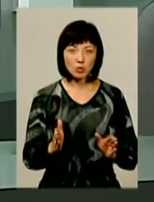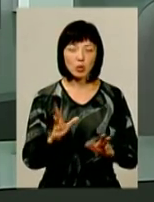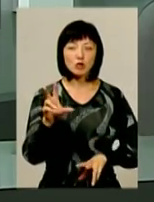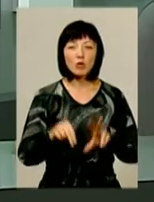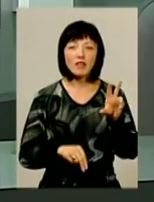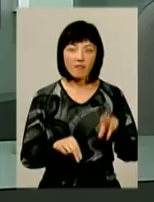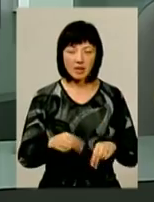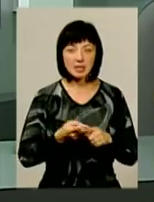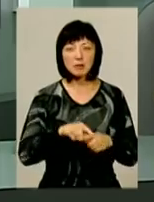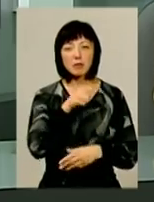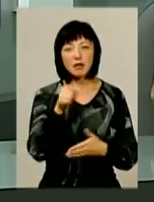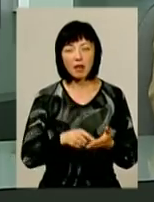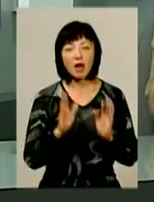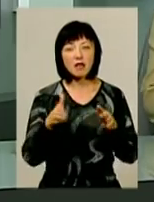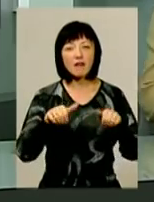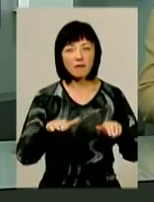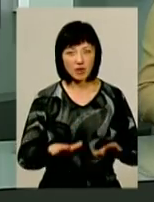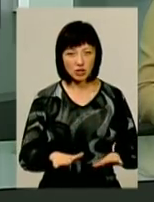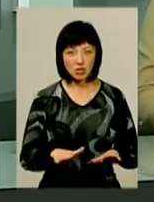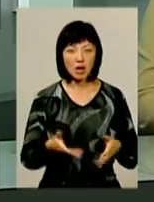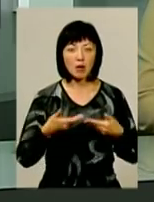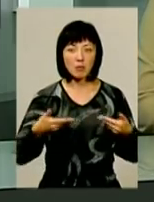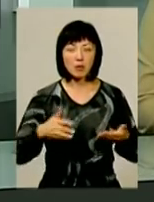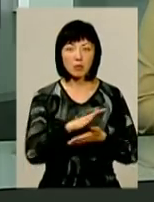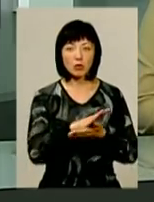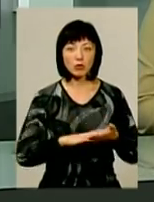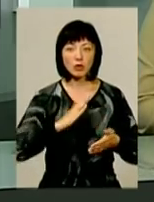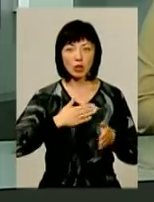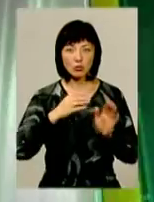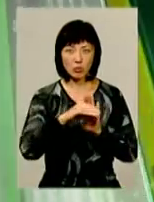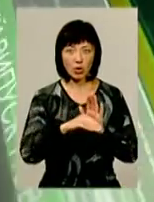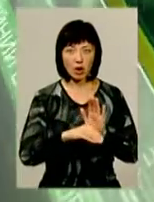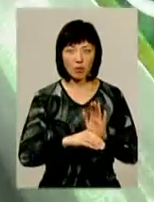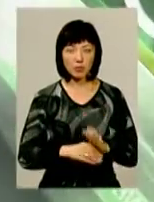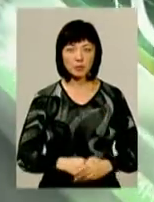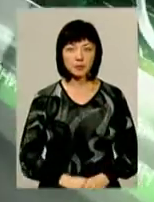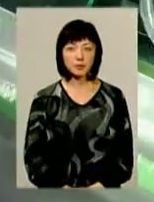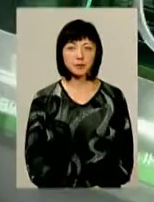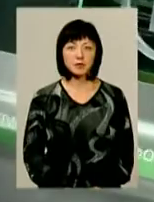сподіватися, що все-таки ці питання вирішаться. А ми продовжуємо нашу програму.